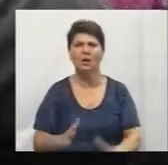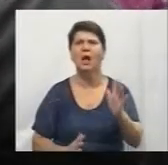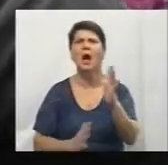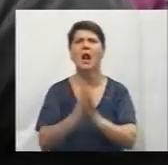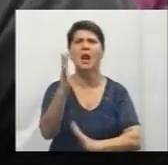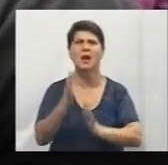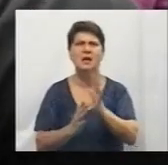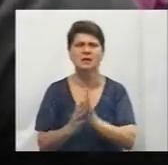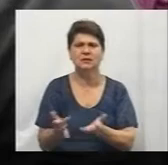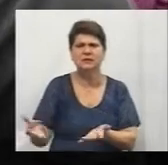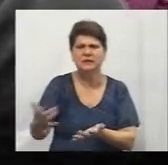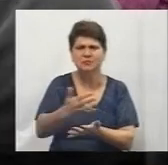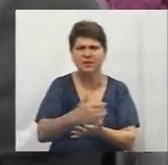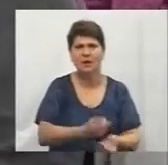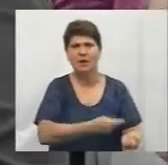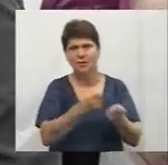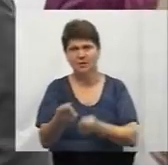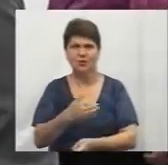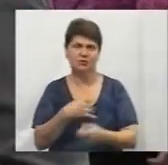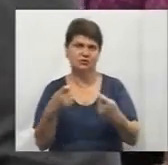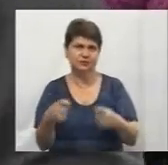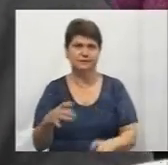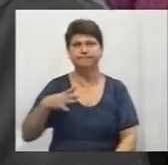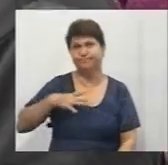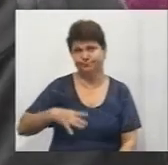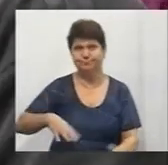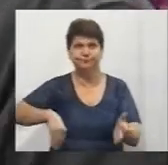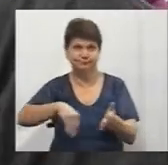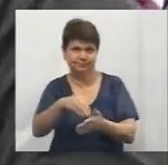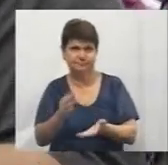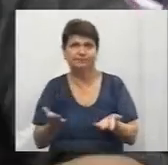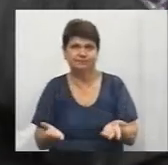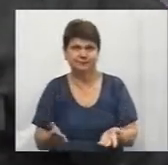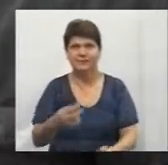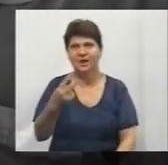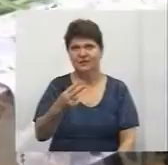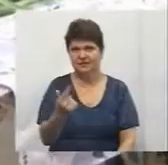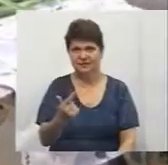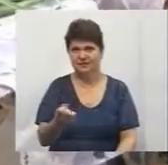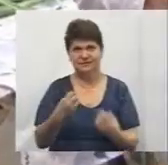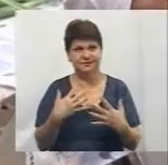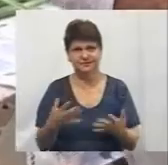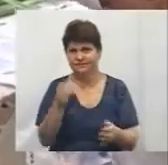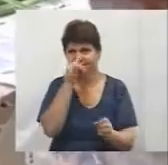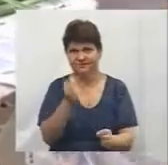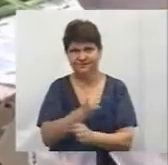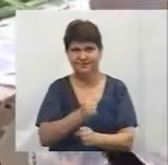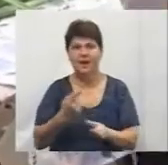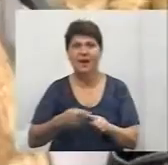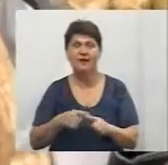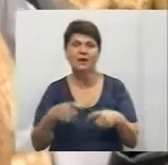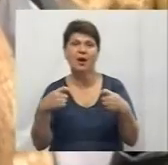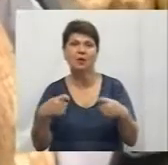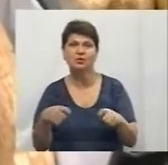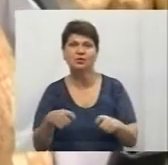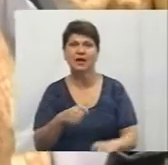От що ж вона, ну, принесла, хоче торгувати. То що ж вона? По 20 гривень віддасть. А це продавчиня Світлана. Каже,